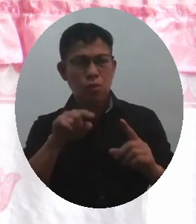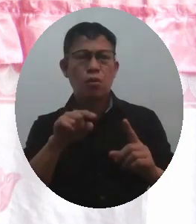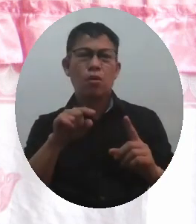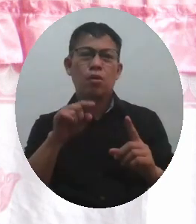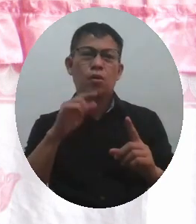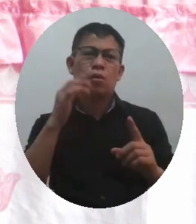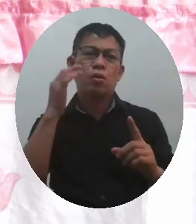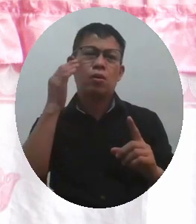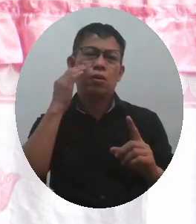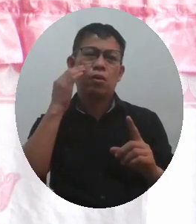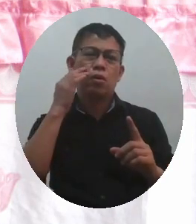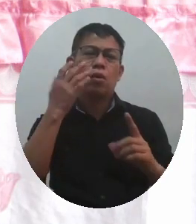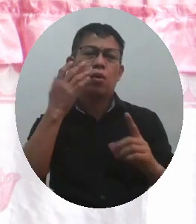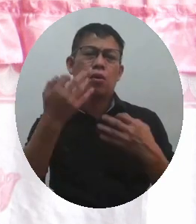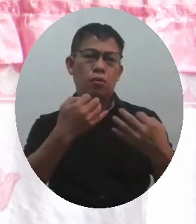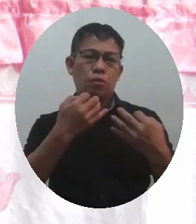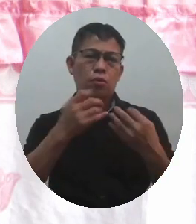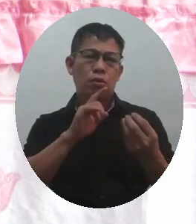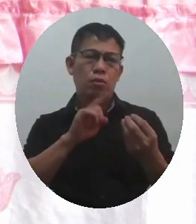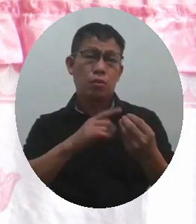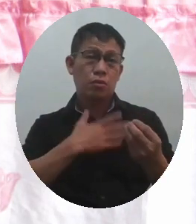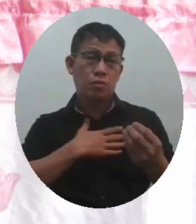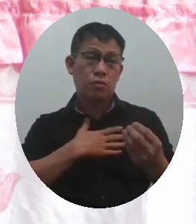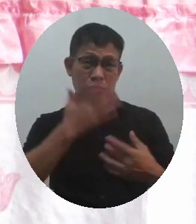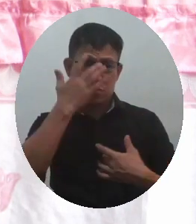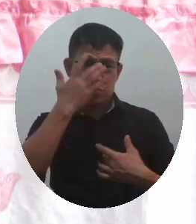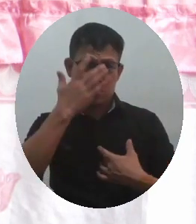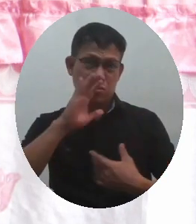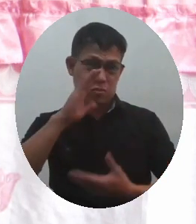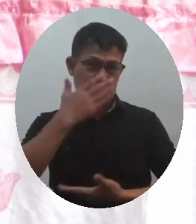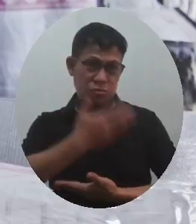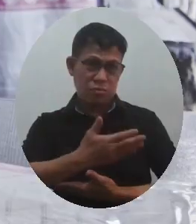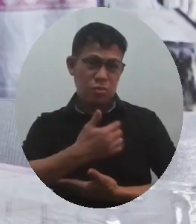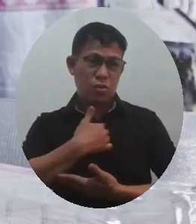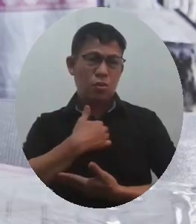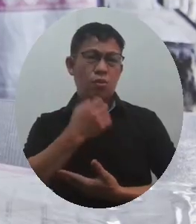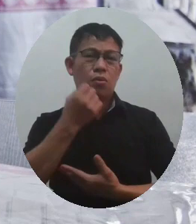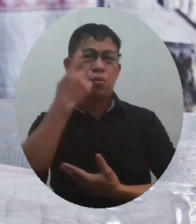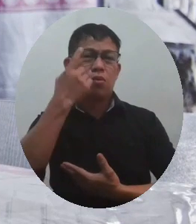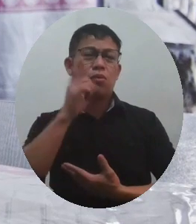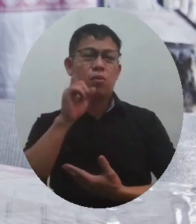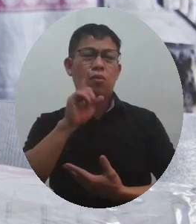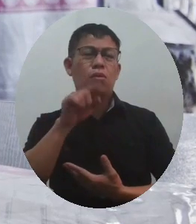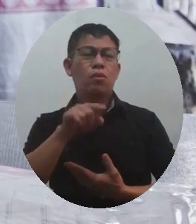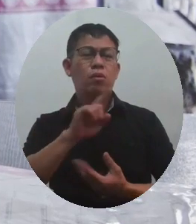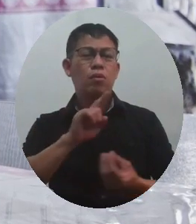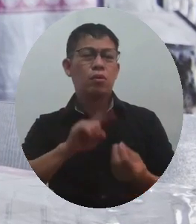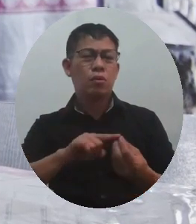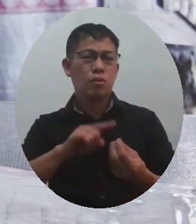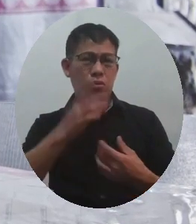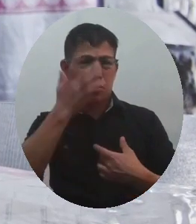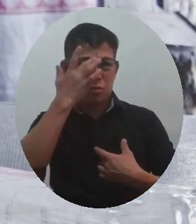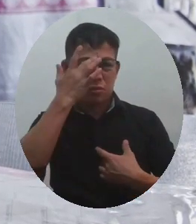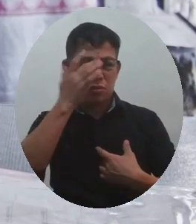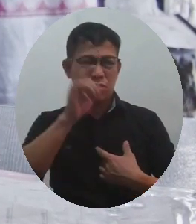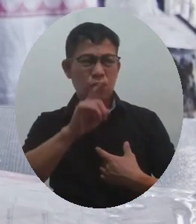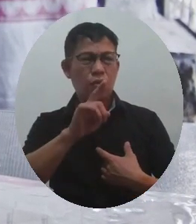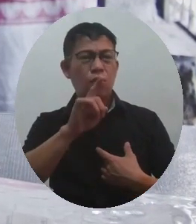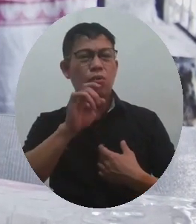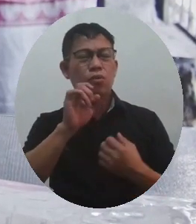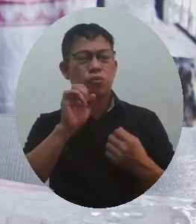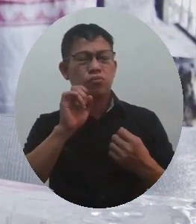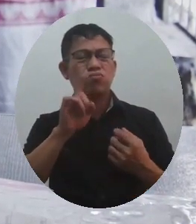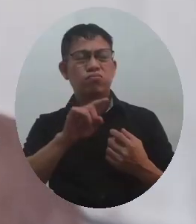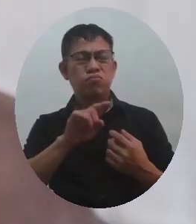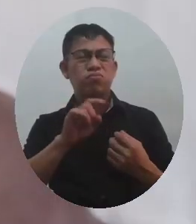ano ko yung kay Dr. David Bolong, yung paliwanag niya sa kapwa ko, mahal ko. Doon mas naliwanagan na ako sa sakit niya. Kaya nga sabi, ginawa ko noon, sabi